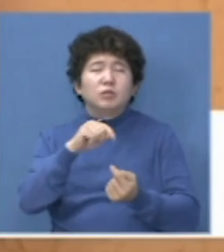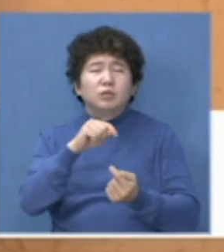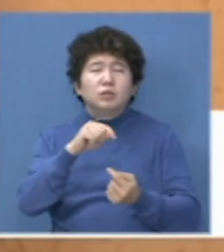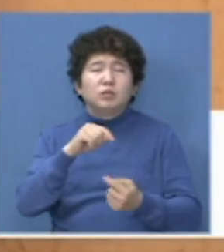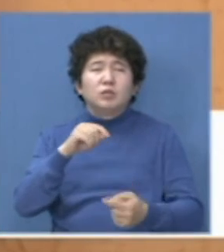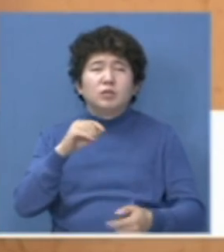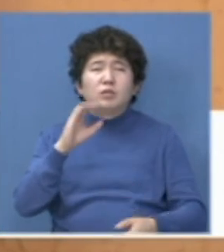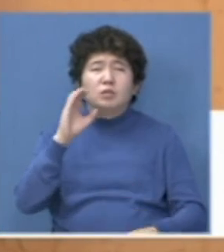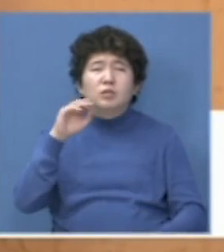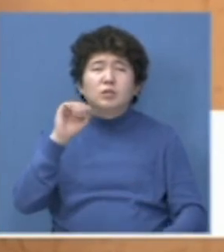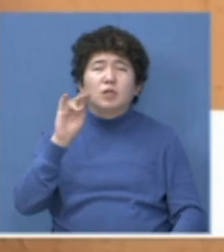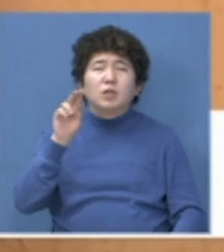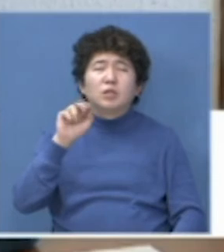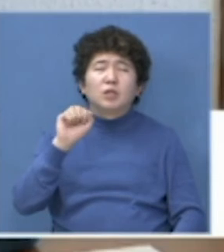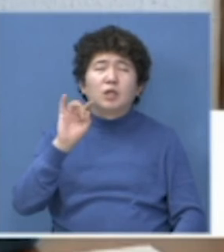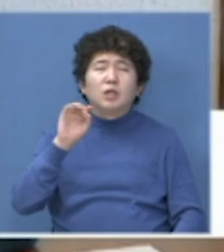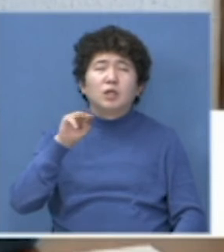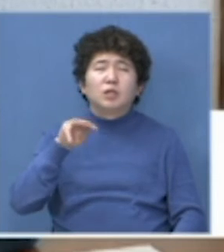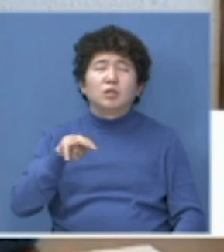Соның бәрі үлкен көмек,